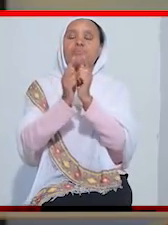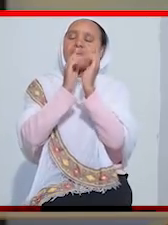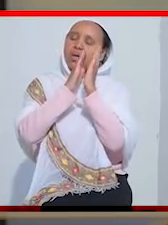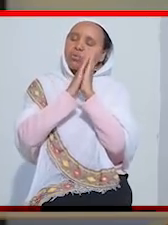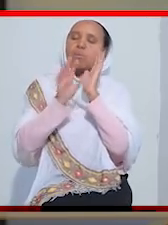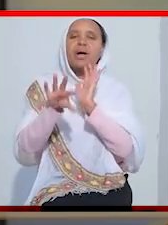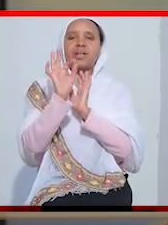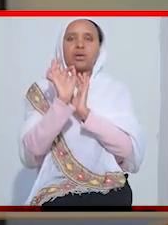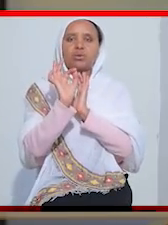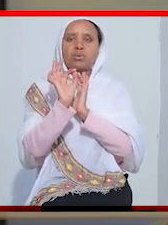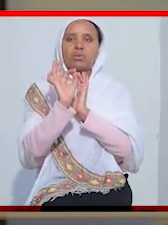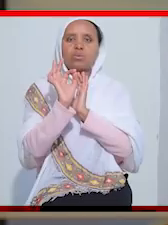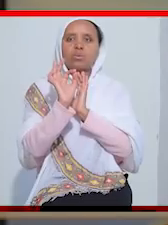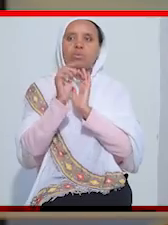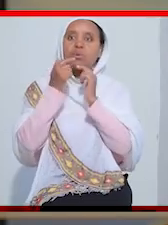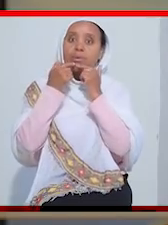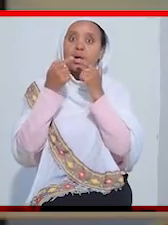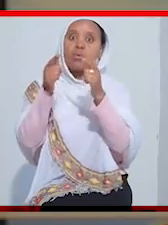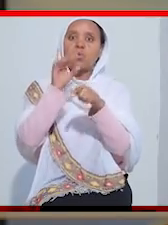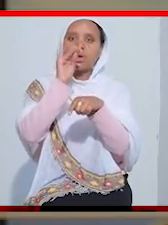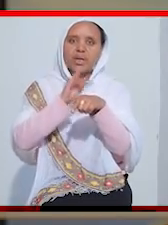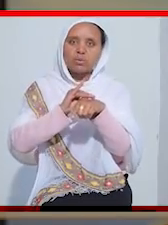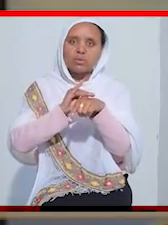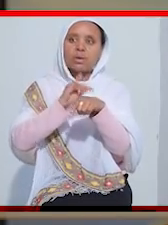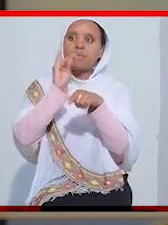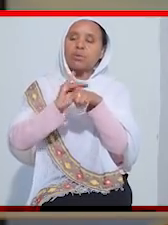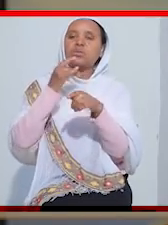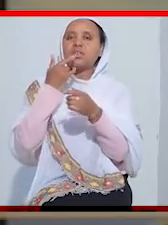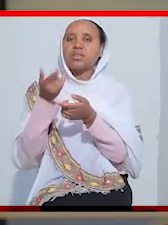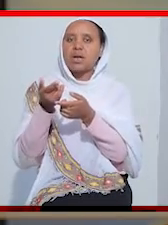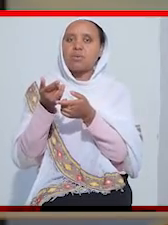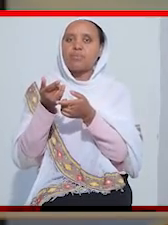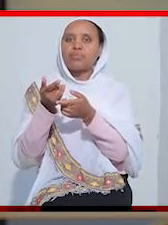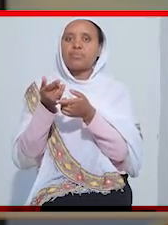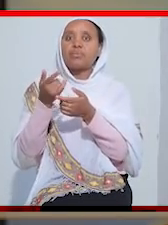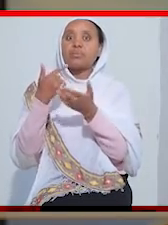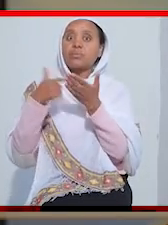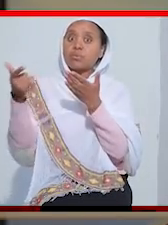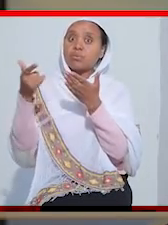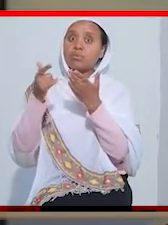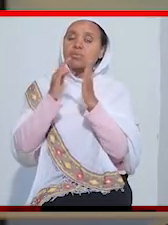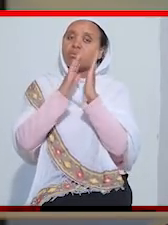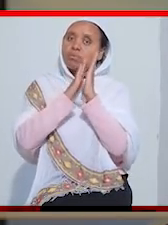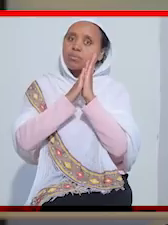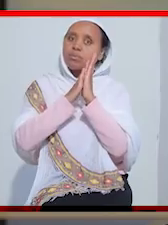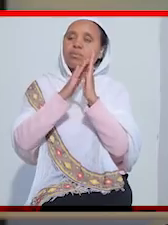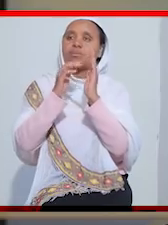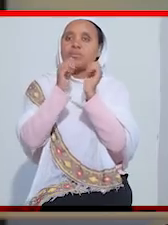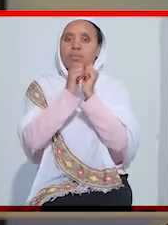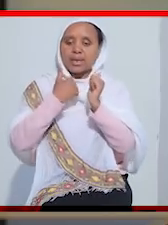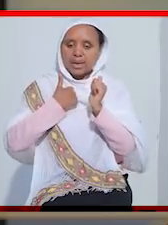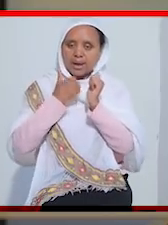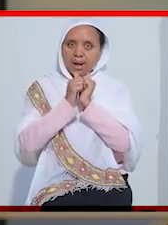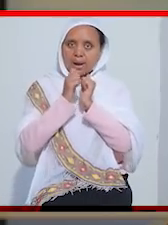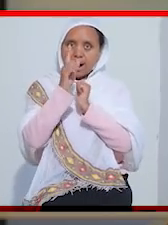ወረከቦሙ ዘይነውሙ ተኝተው ማገኛቸው ወይቤሎ ለጴጥሮስ ጴጥሮስ እንዲያለው ስንክሙ ተጊሃት